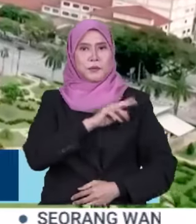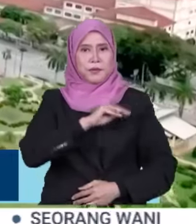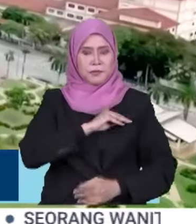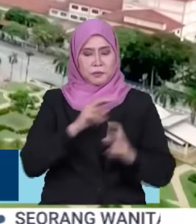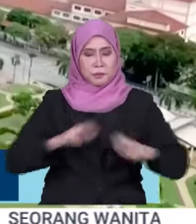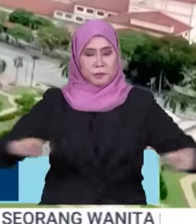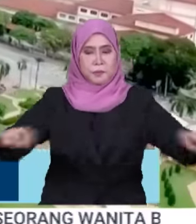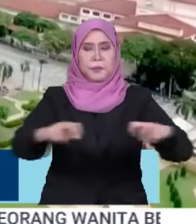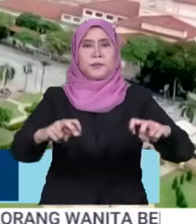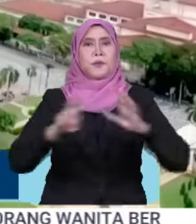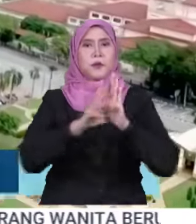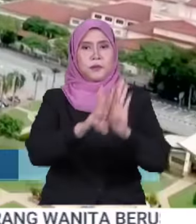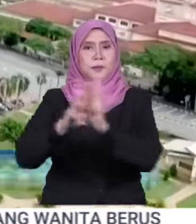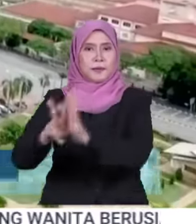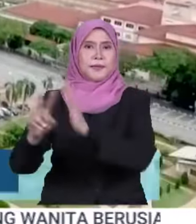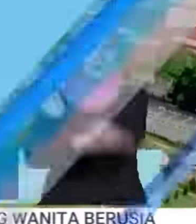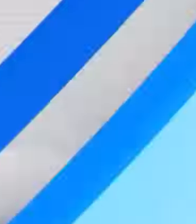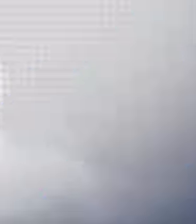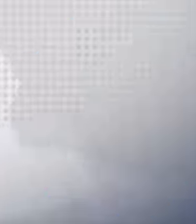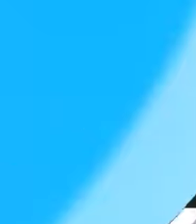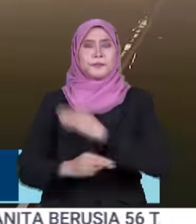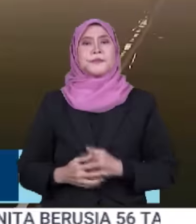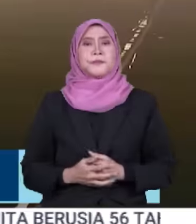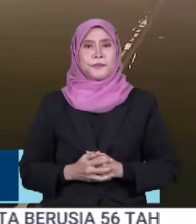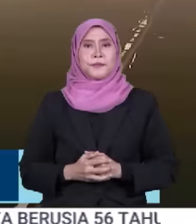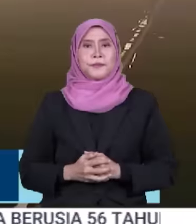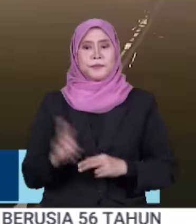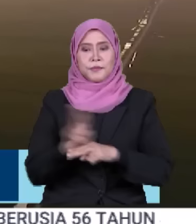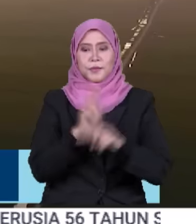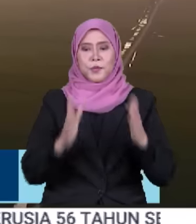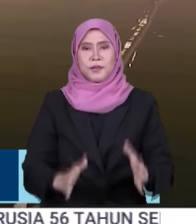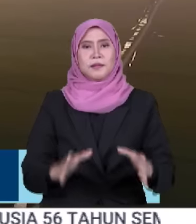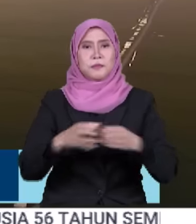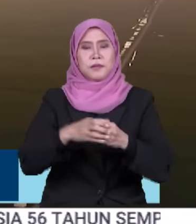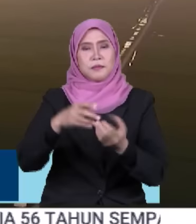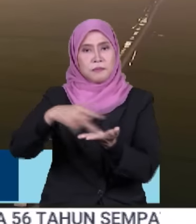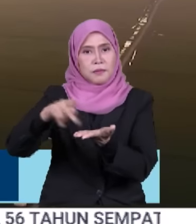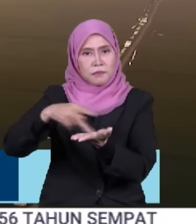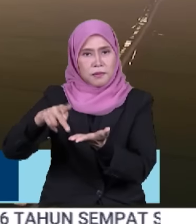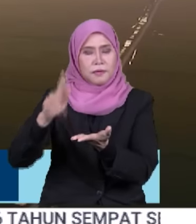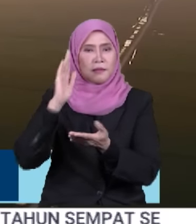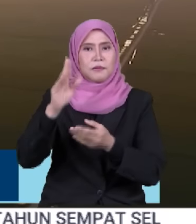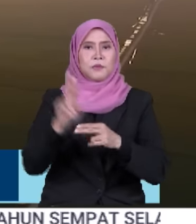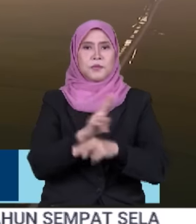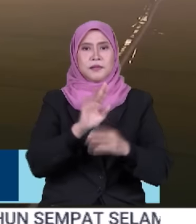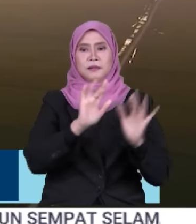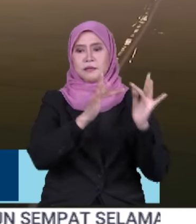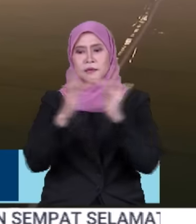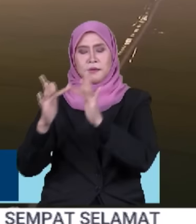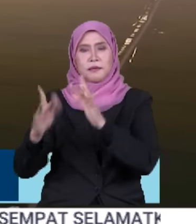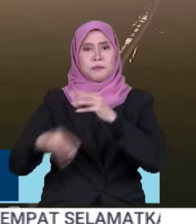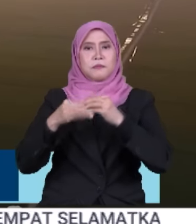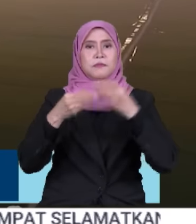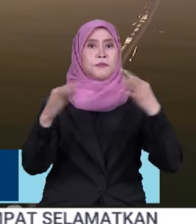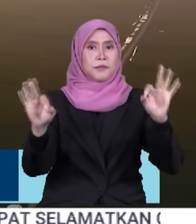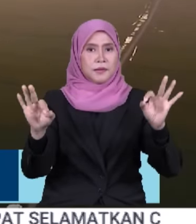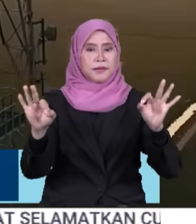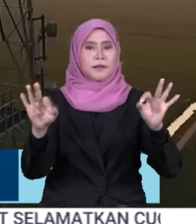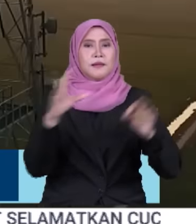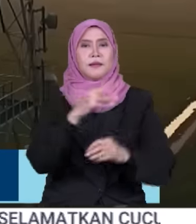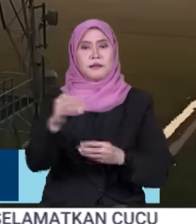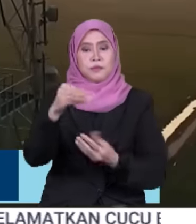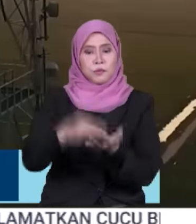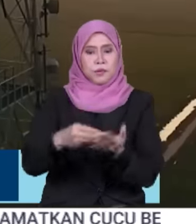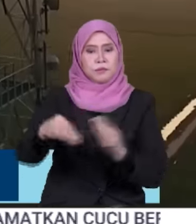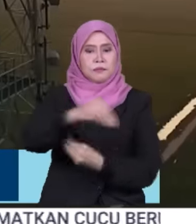atau wakil setiap negeri. Pengguna pakej prabayar bakal menikmati kuota internet tambahan percuma serta